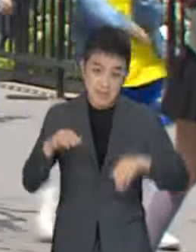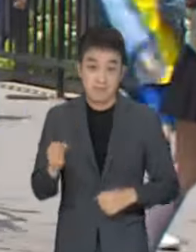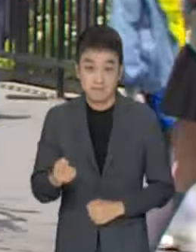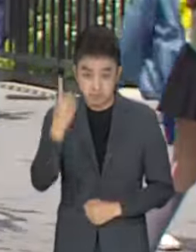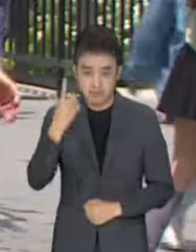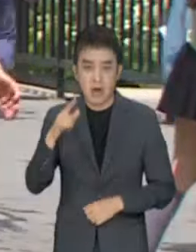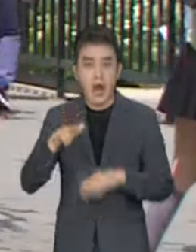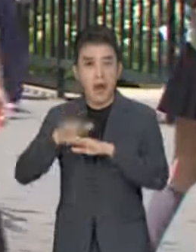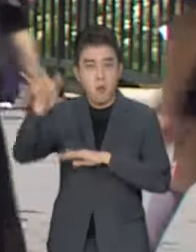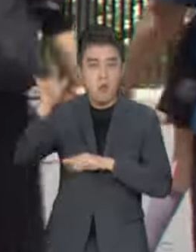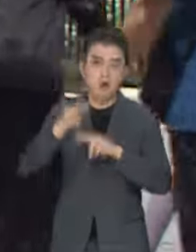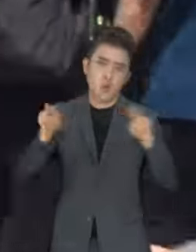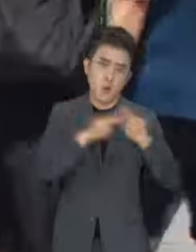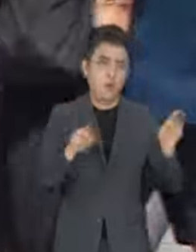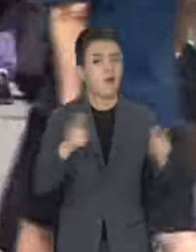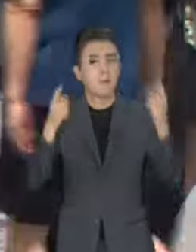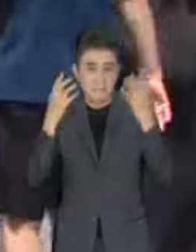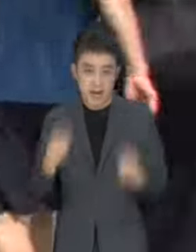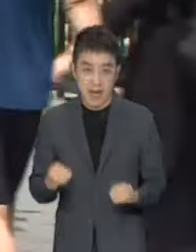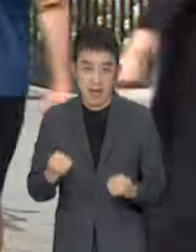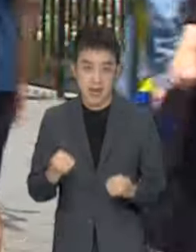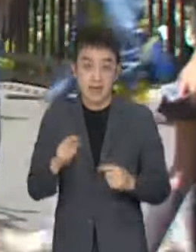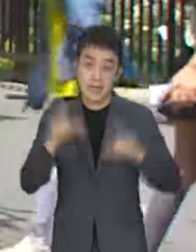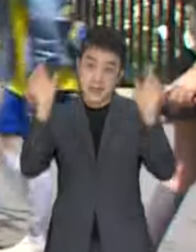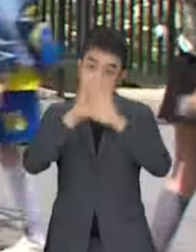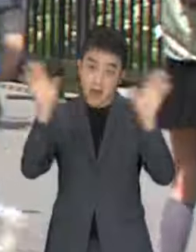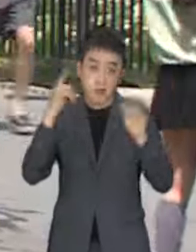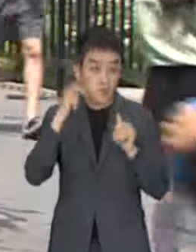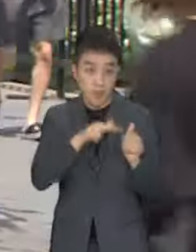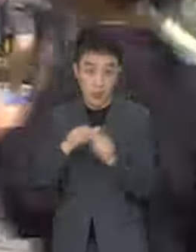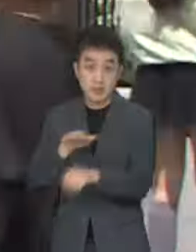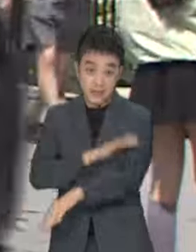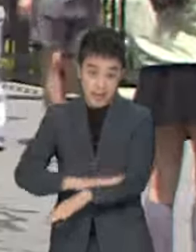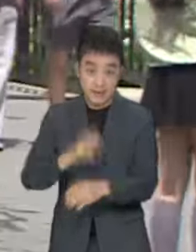결항될 가능성도 있겠습니다. 기상정보 잘 확인하셔서 비 피해